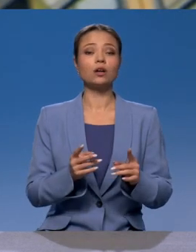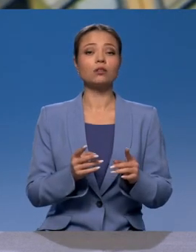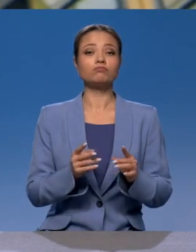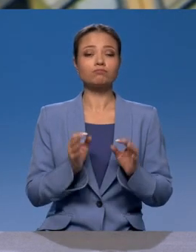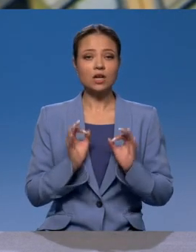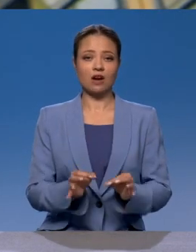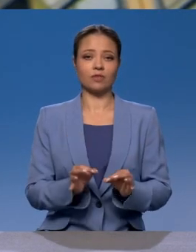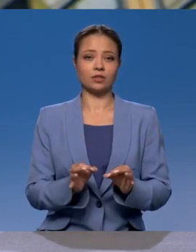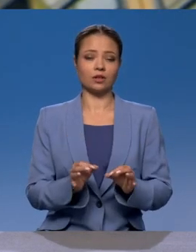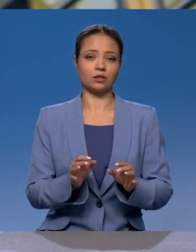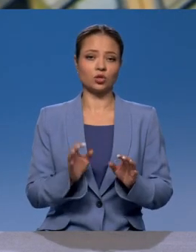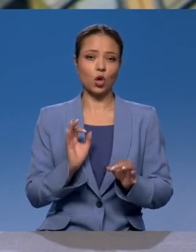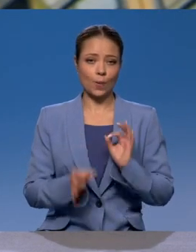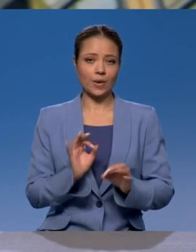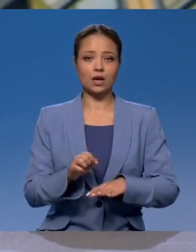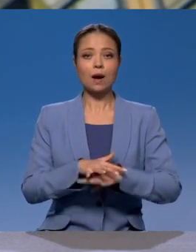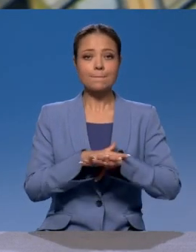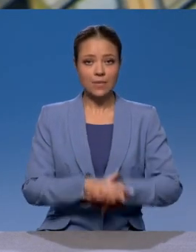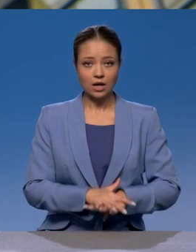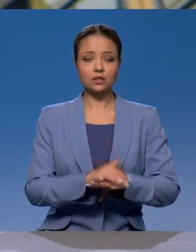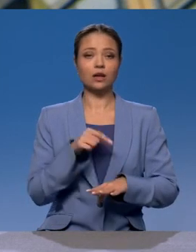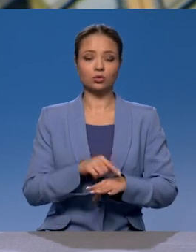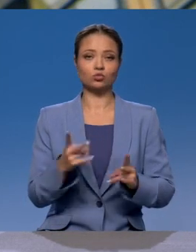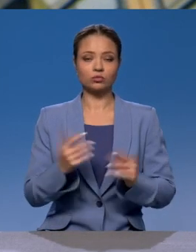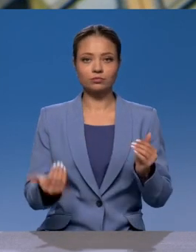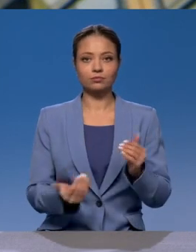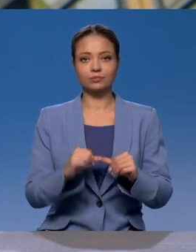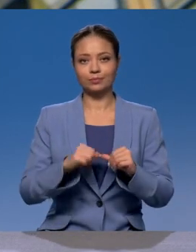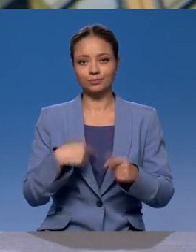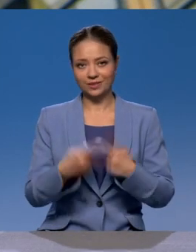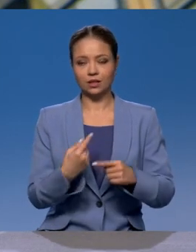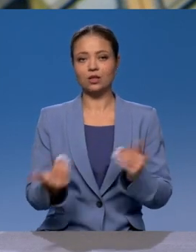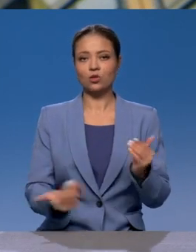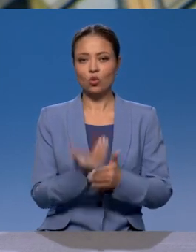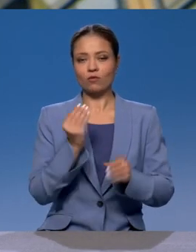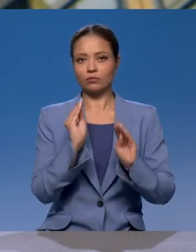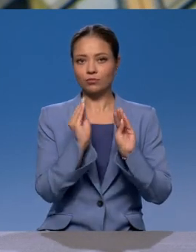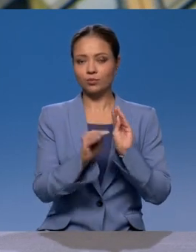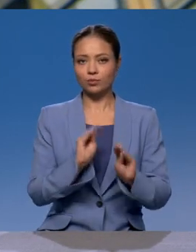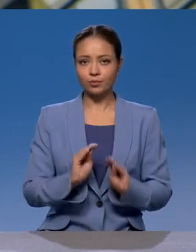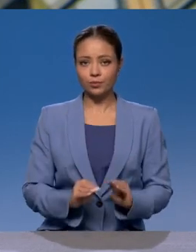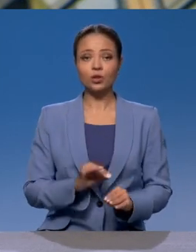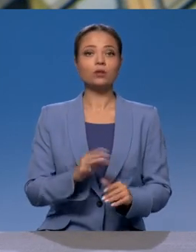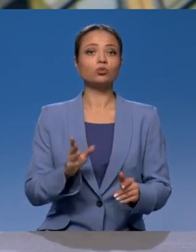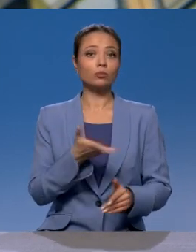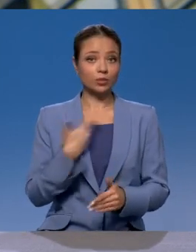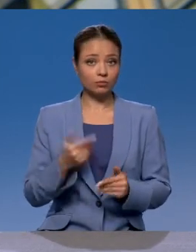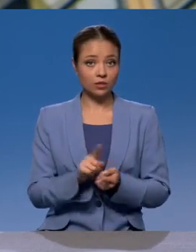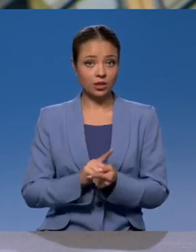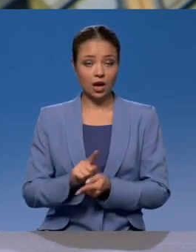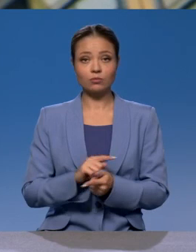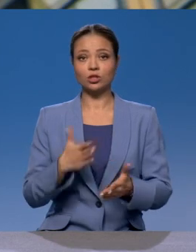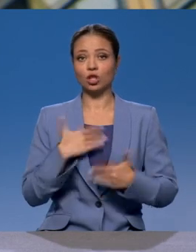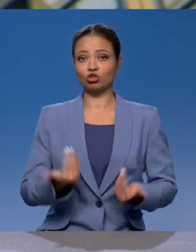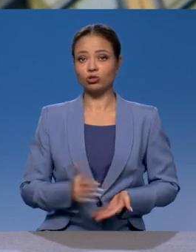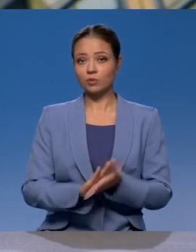база, которая должна постоянно обновляться, потому что мы тоже меняемся, и семейные наши обстоятельства меняются. Поэтому я думаю, что